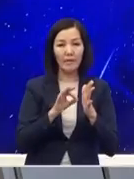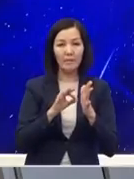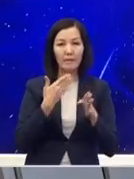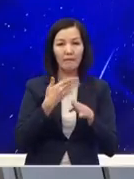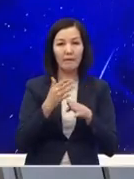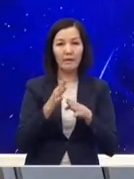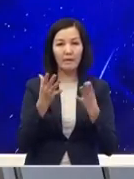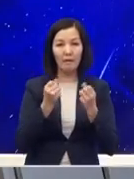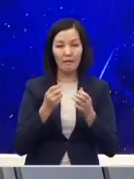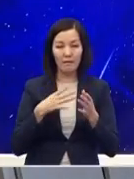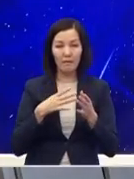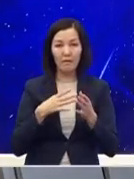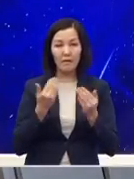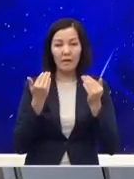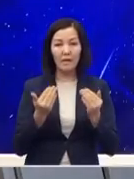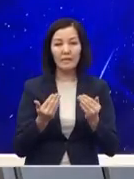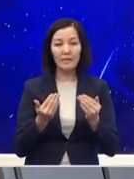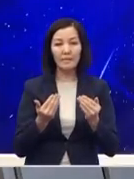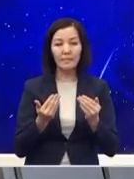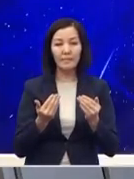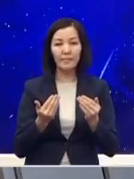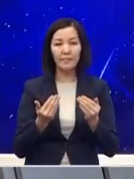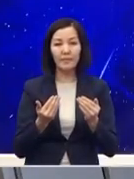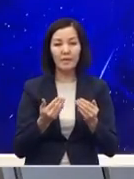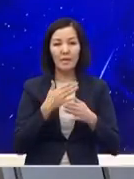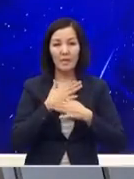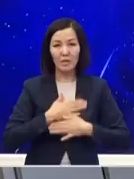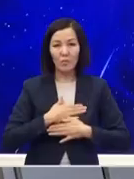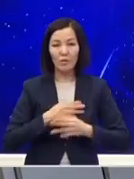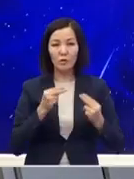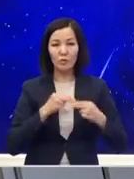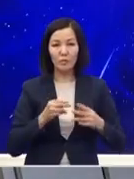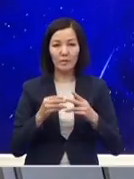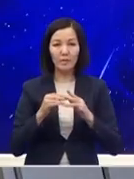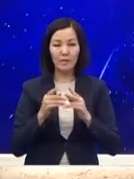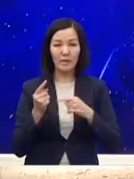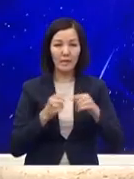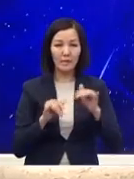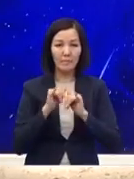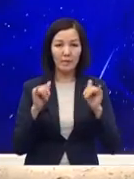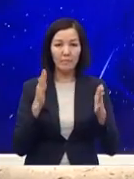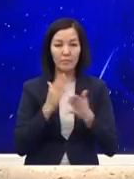кредит алдық. Енді осымен қазір енді Аллаға шүкір жұмысымыз жүріп жатыр, жаман емес.